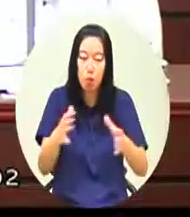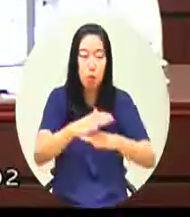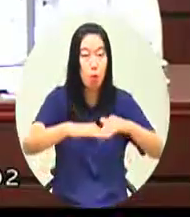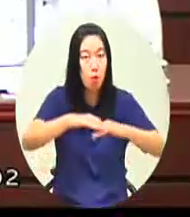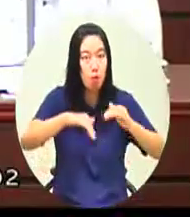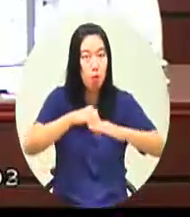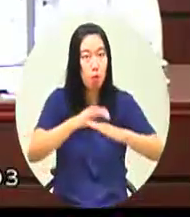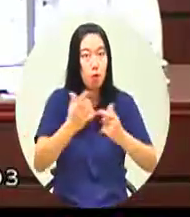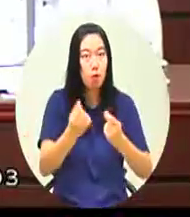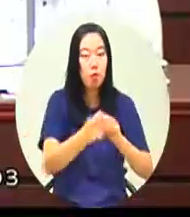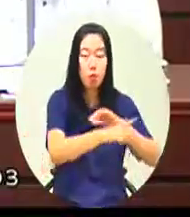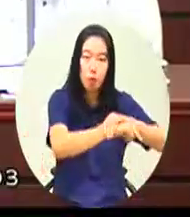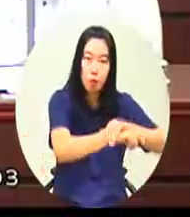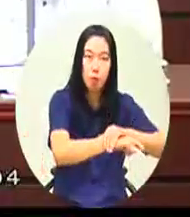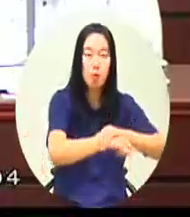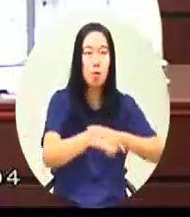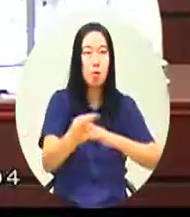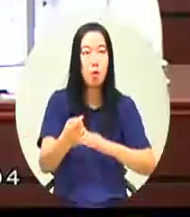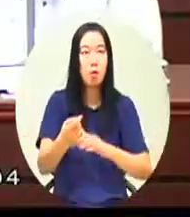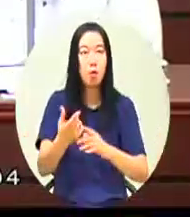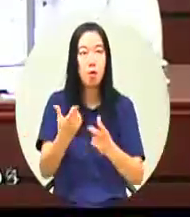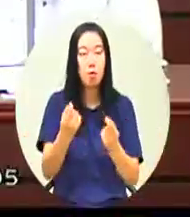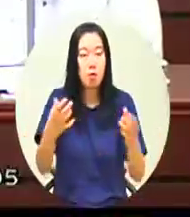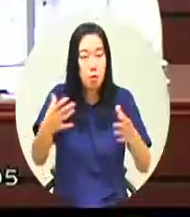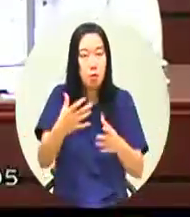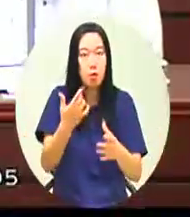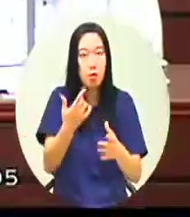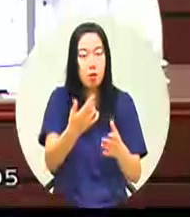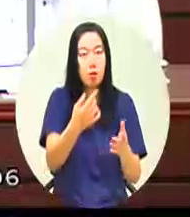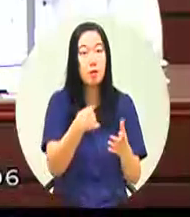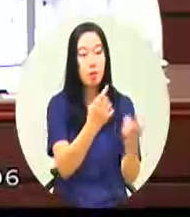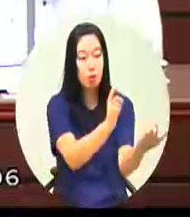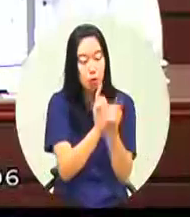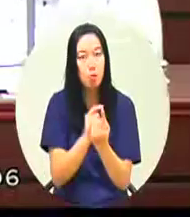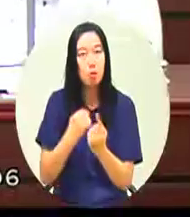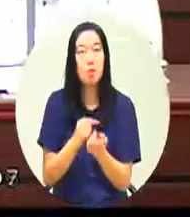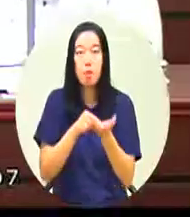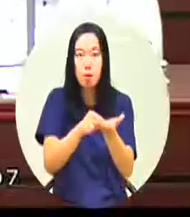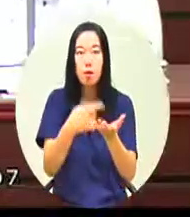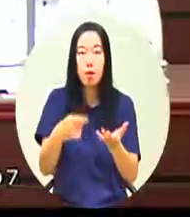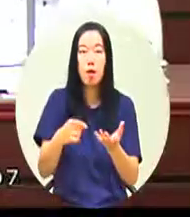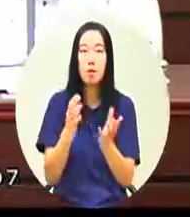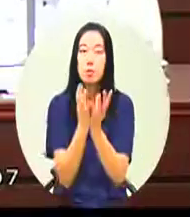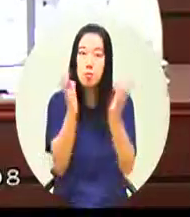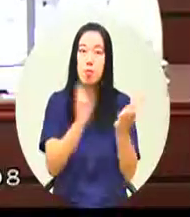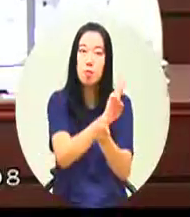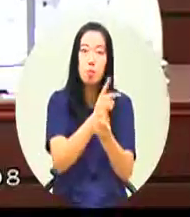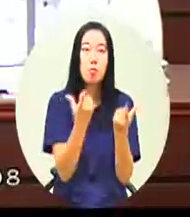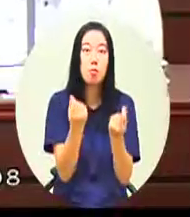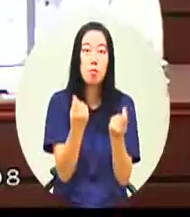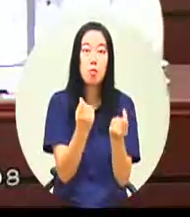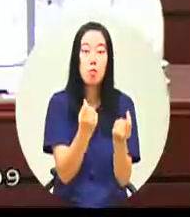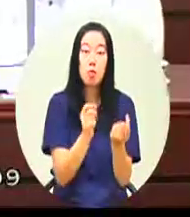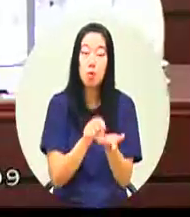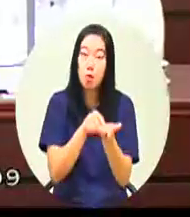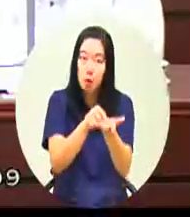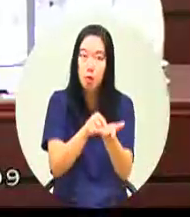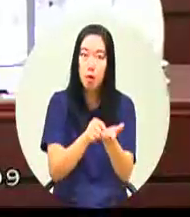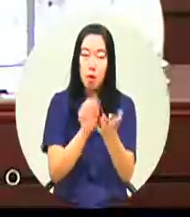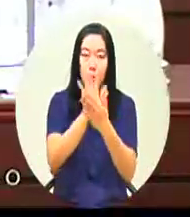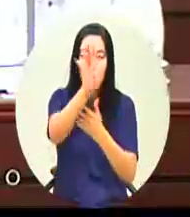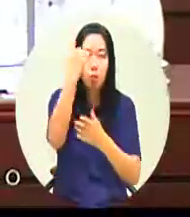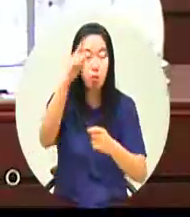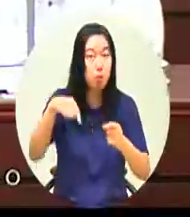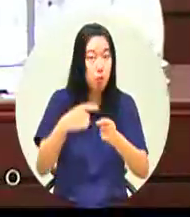不是甲仙六龟这个部分，他也有来做申请。那茂林也有开始申请。那未来在明年度，想我